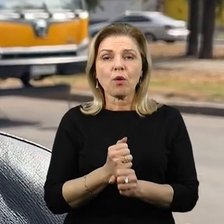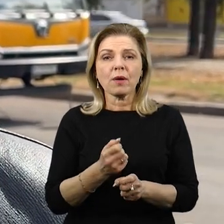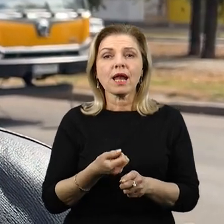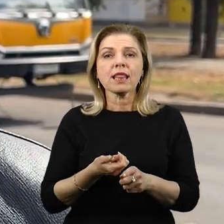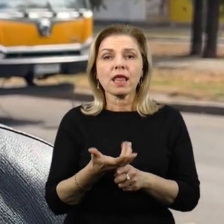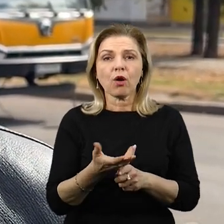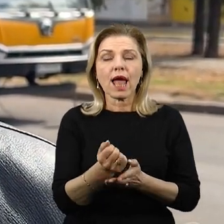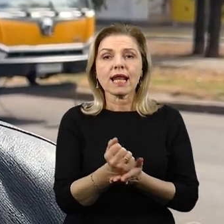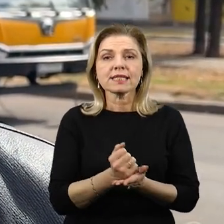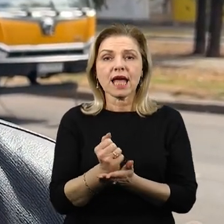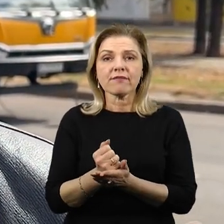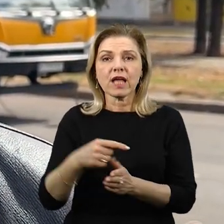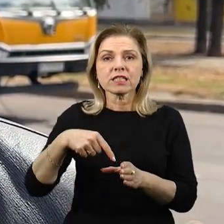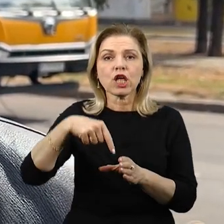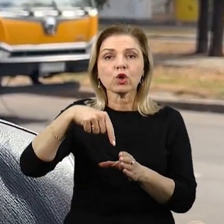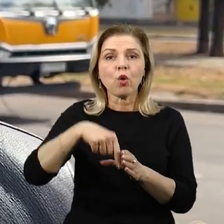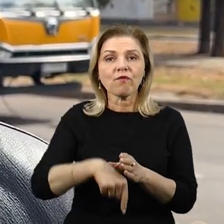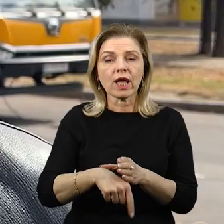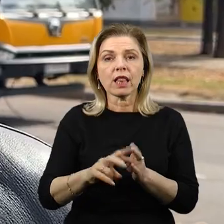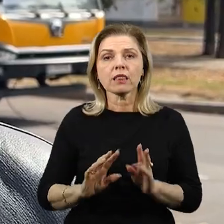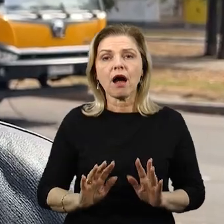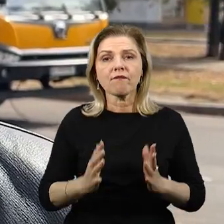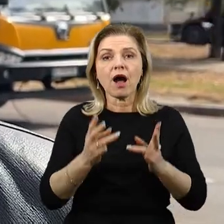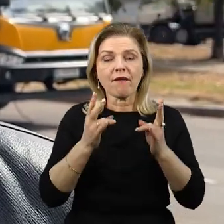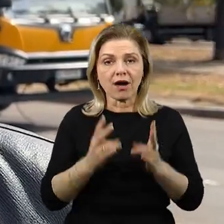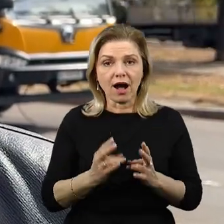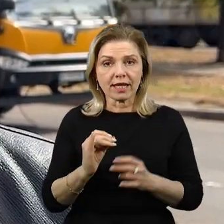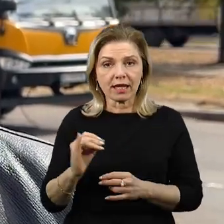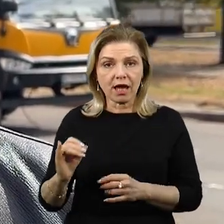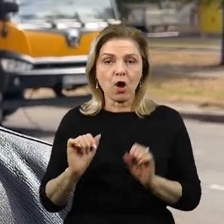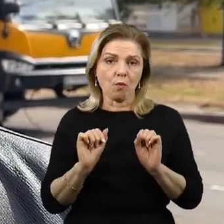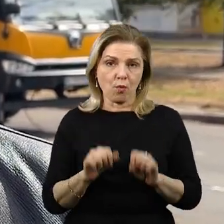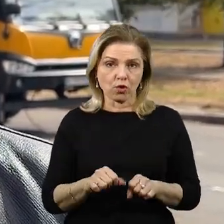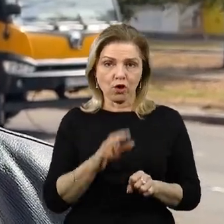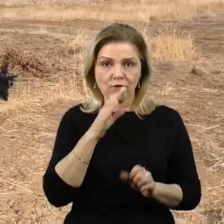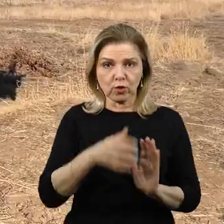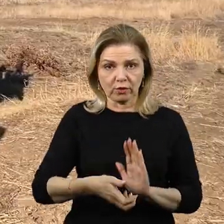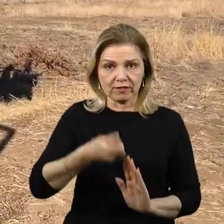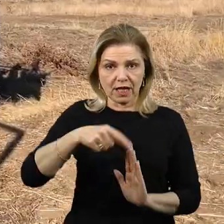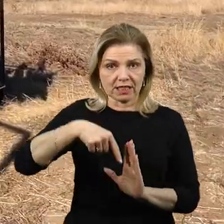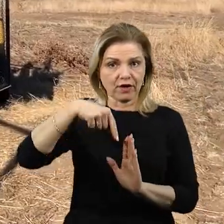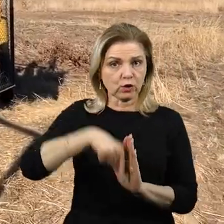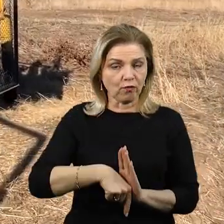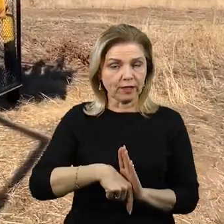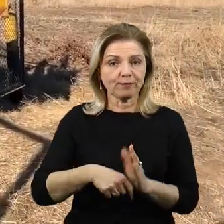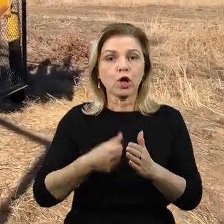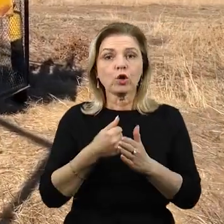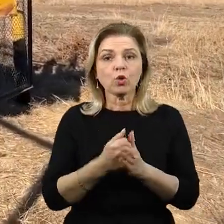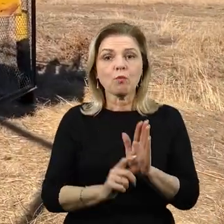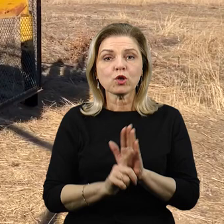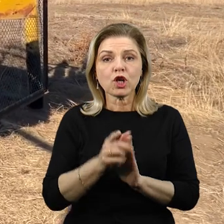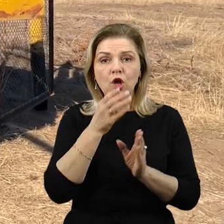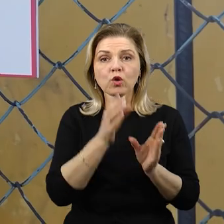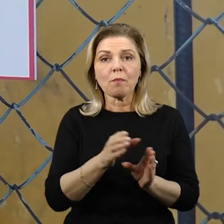свердловин на случай якоїсь аварії ми можемо воду брати звідти до початку опалювального